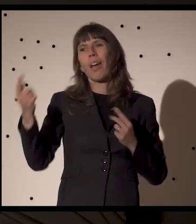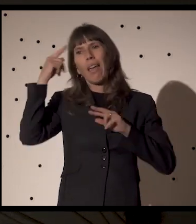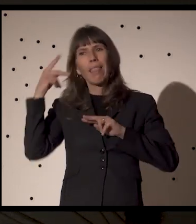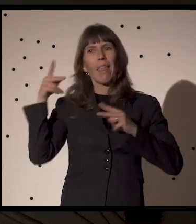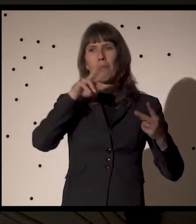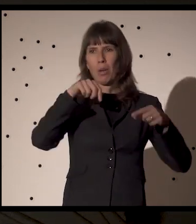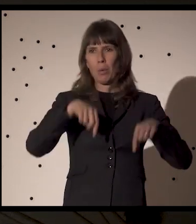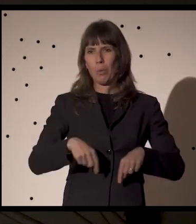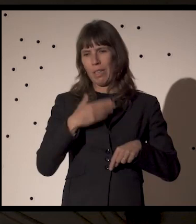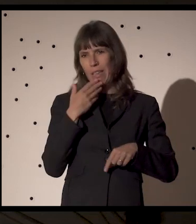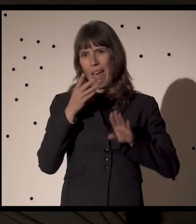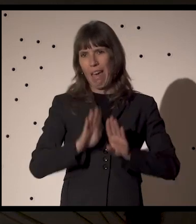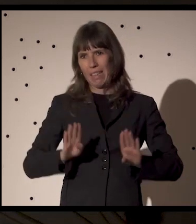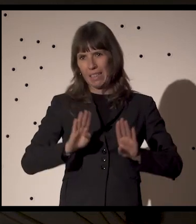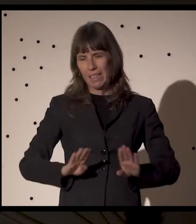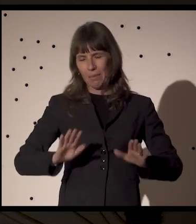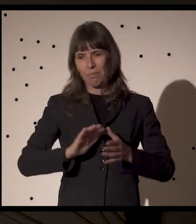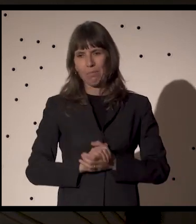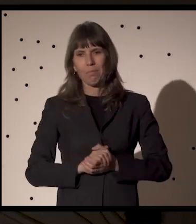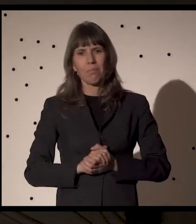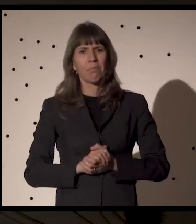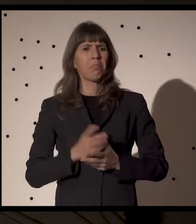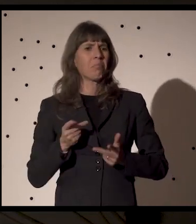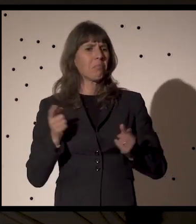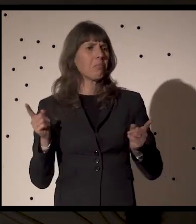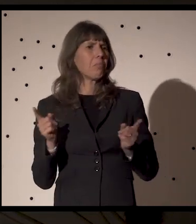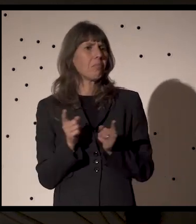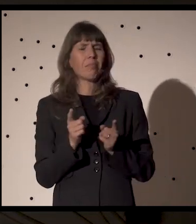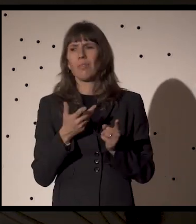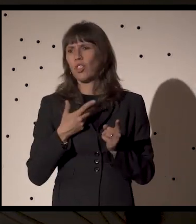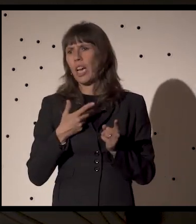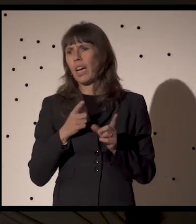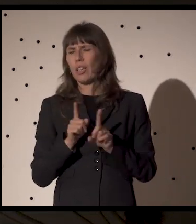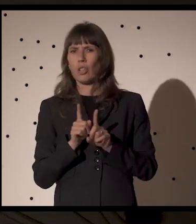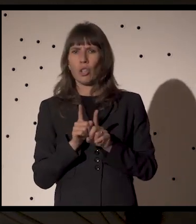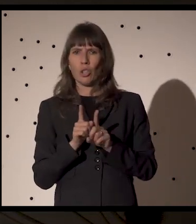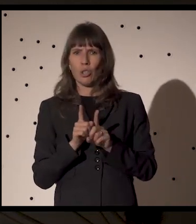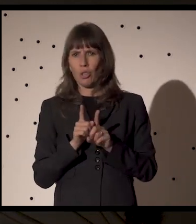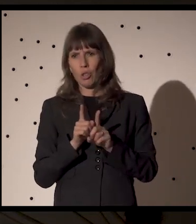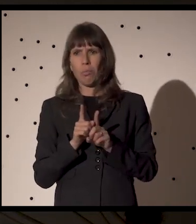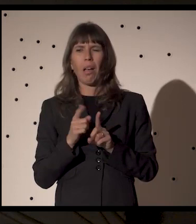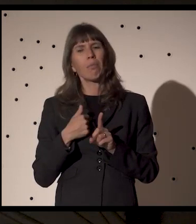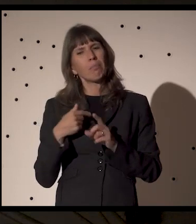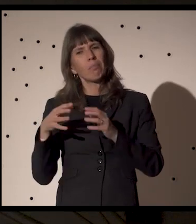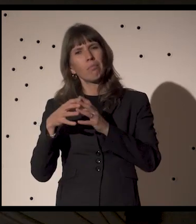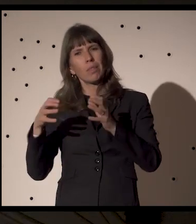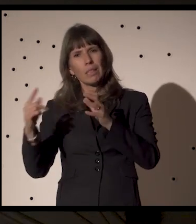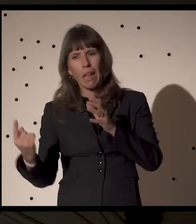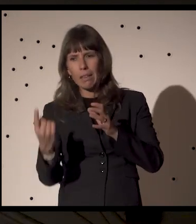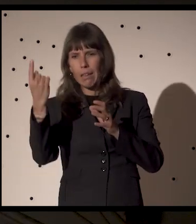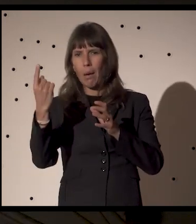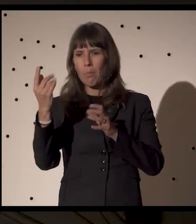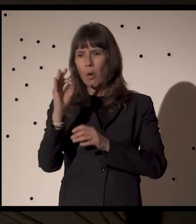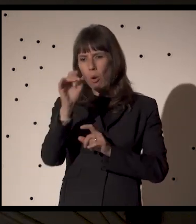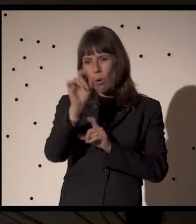noi abbiamo dei filoni di attività che ci sono particolarmente cari che sono quelli delle delle startup dei talenti e quindi